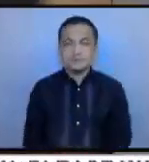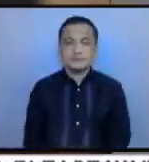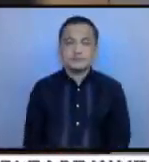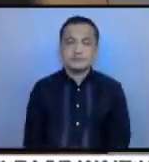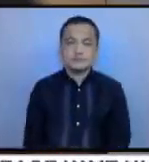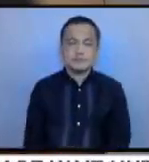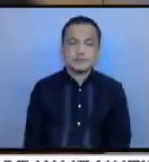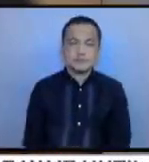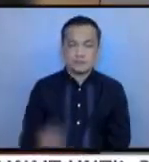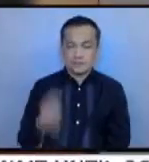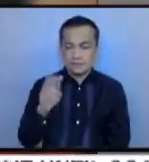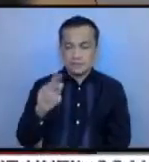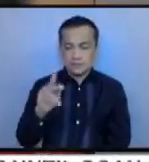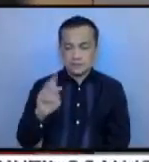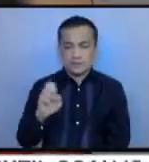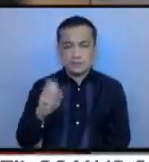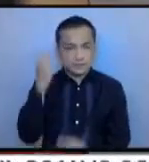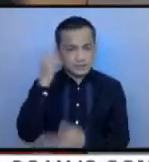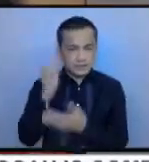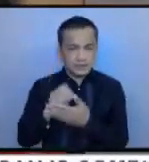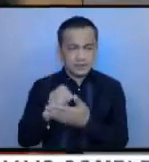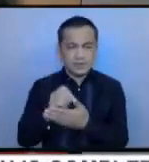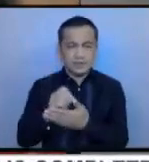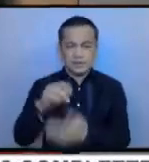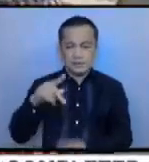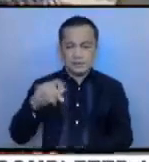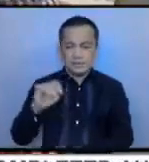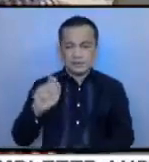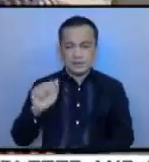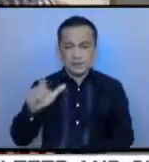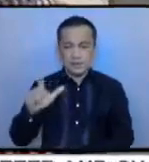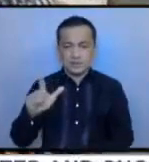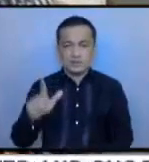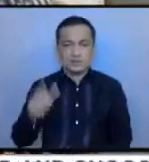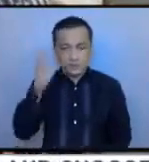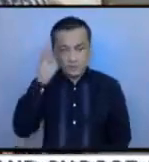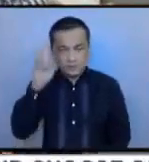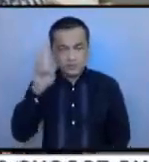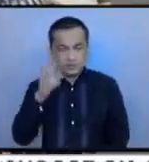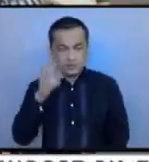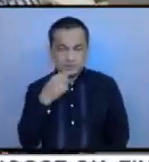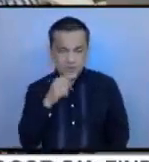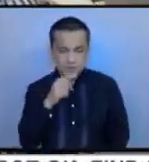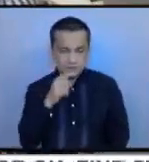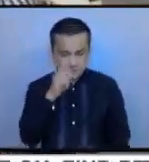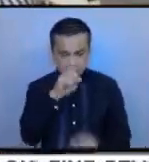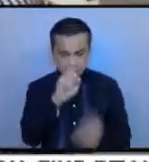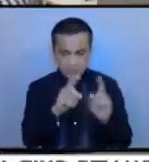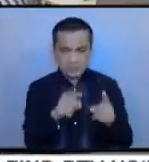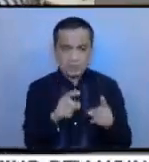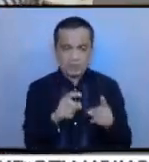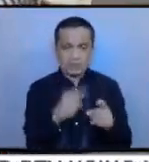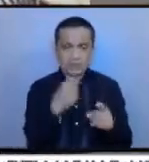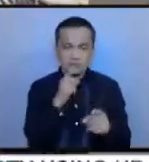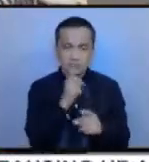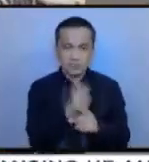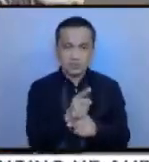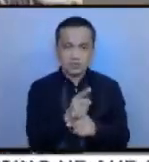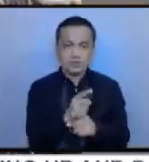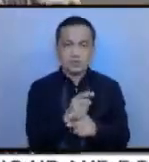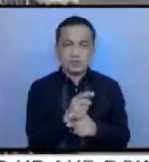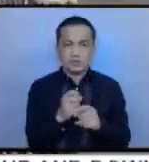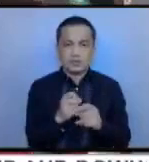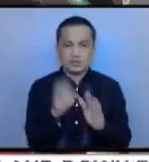Secretary Alfredo Pascual. Pinatitiyak ng Pangulong Marcos Jr. sa kalihim ang mas abot kayang presyo ng pataba para sa